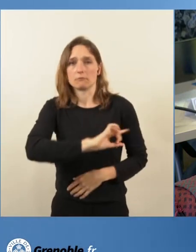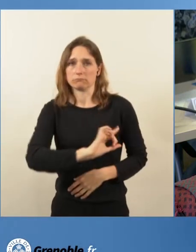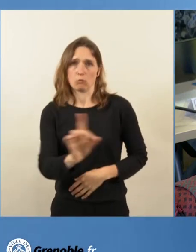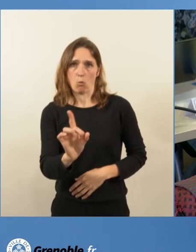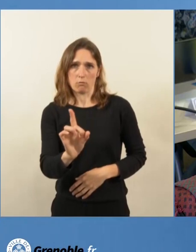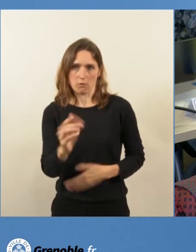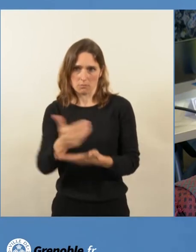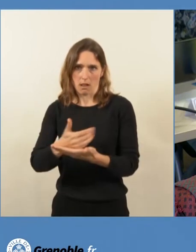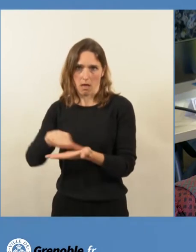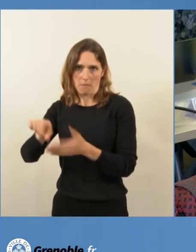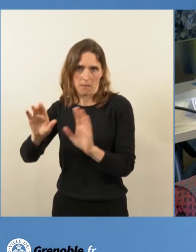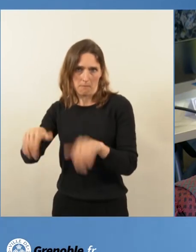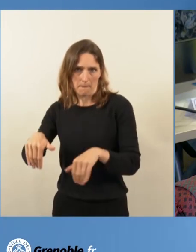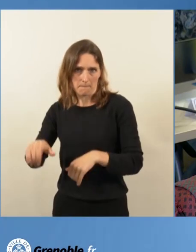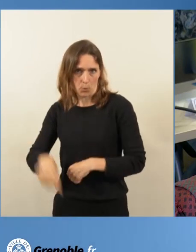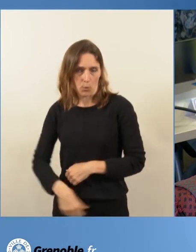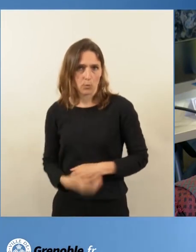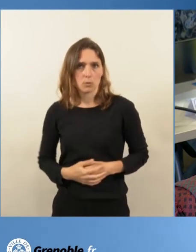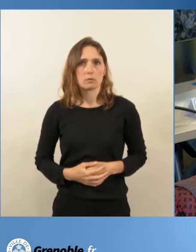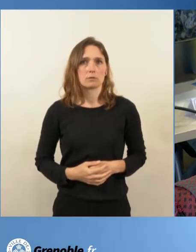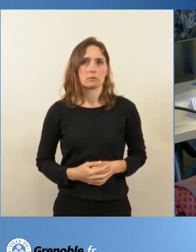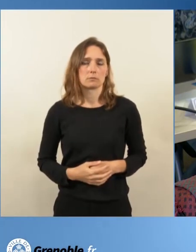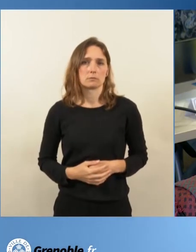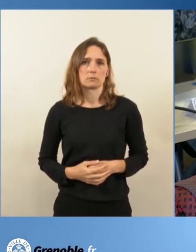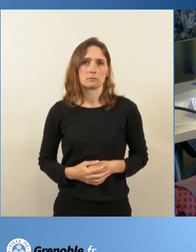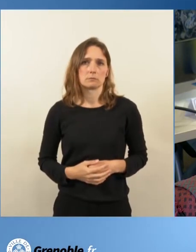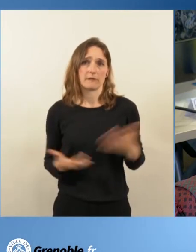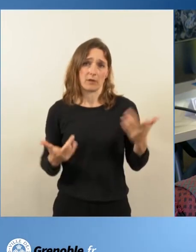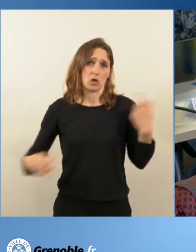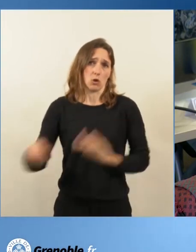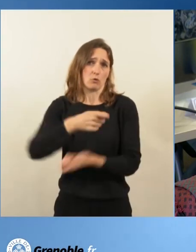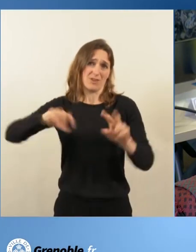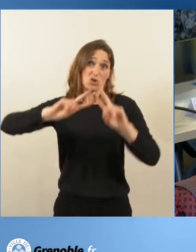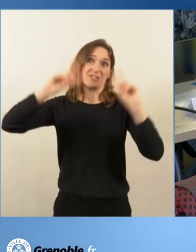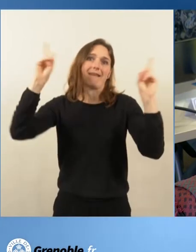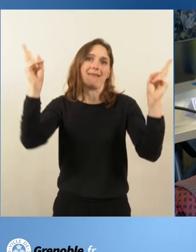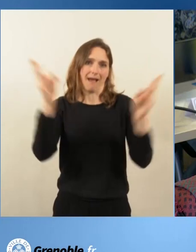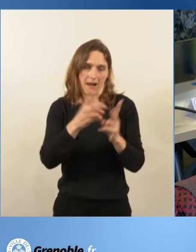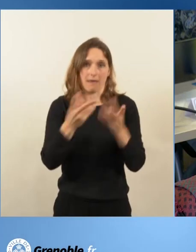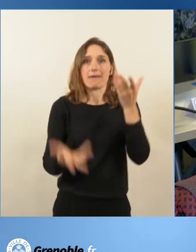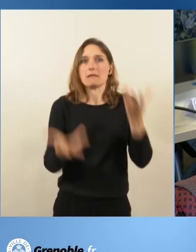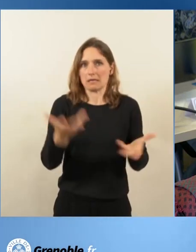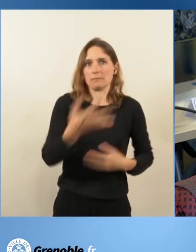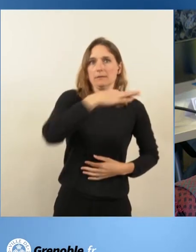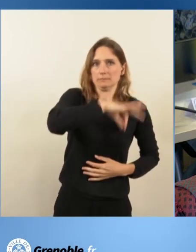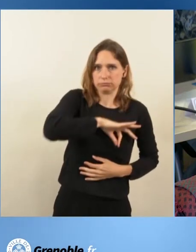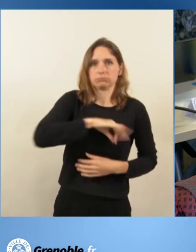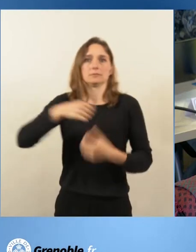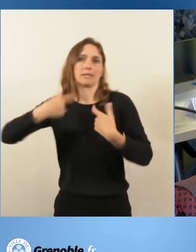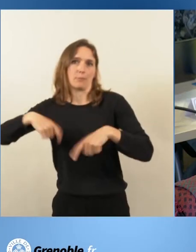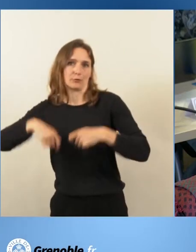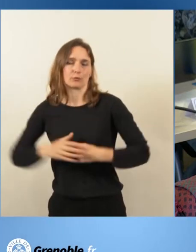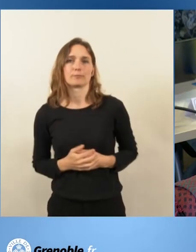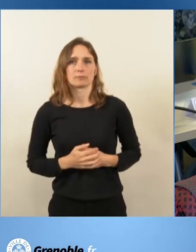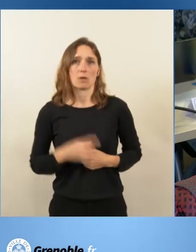et ses usagers mais bien dans une économie générale et donc je rappelle